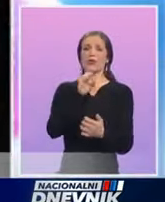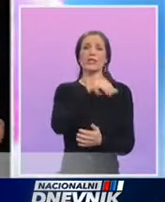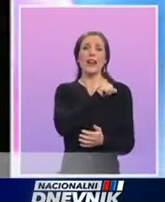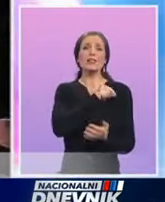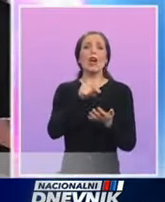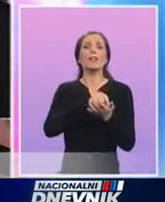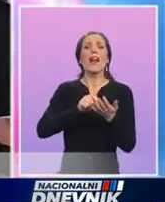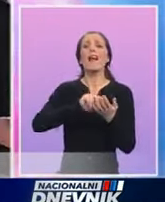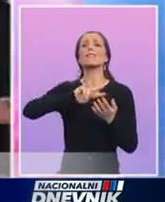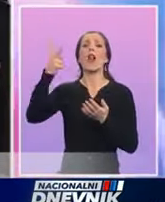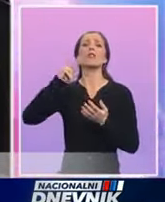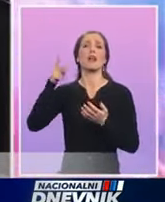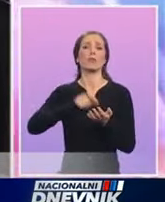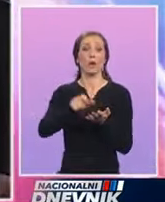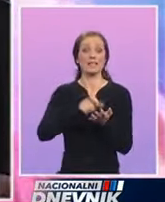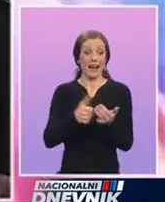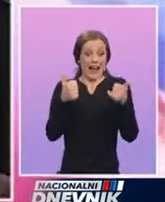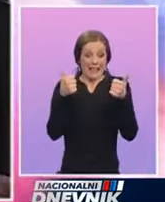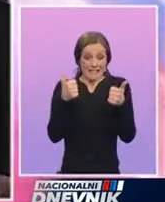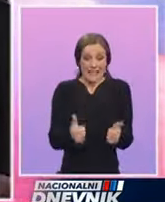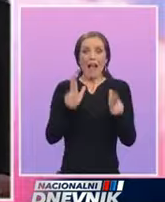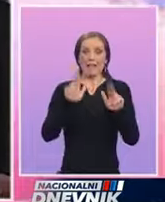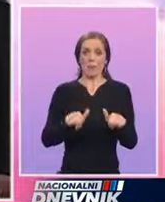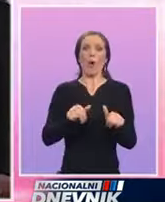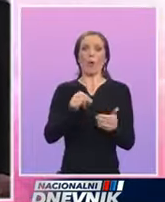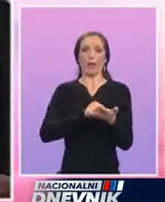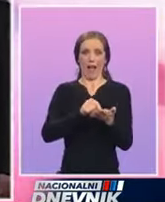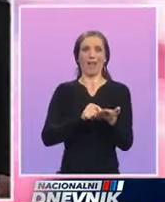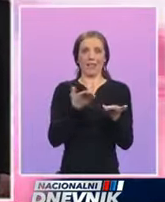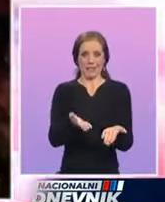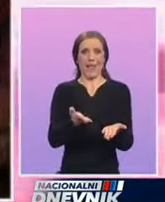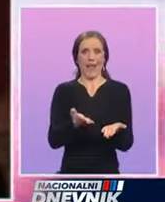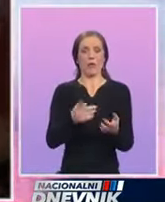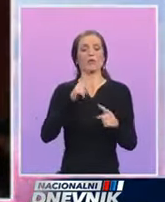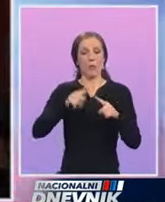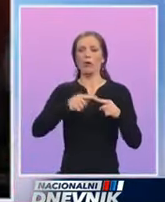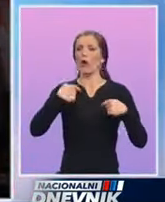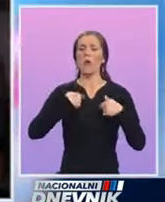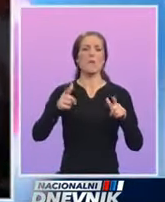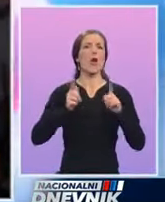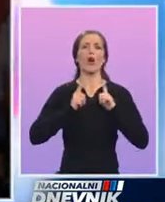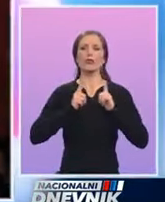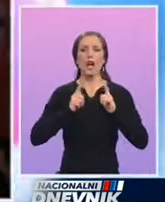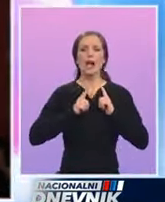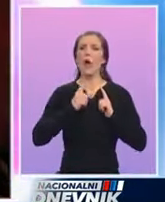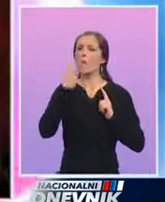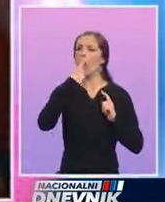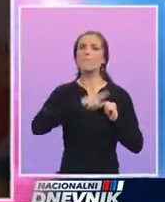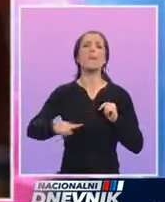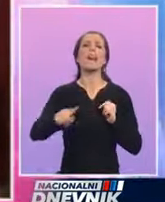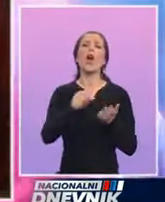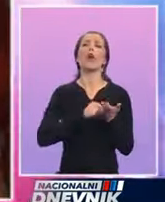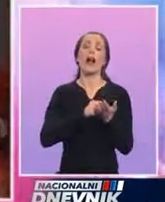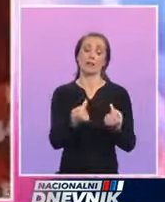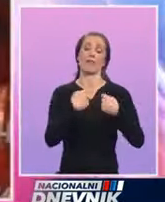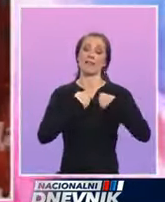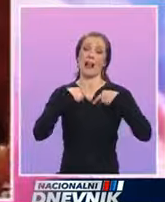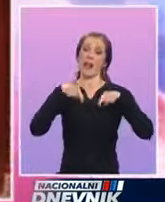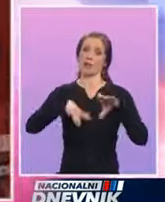druge. Sada imaju za koga da glasamo. Zato mi očekujemo milion glasova na ovim